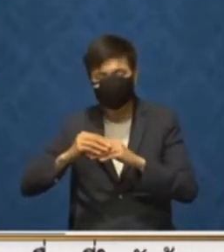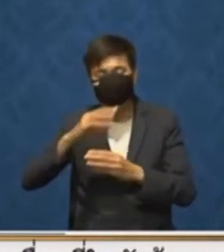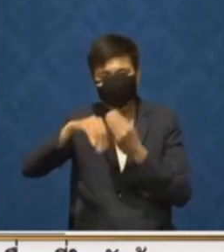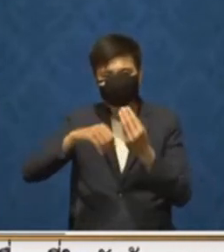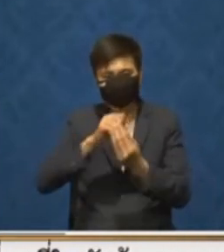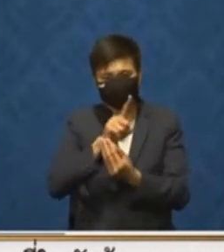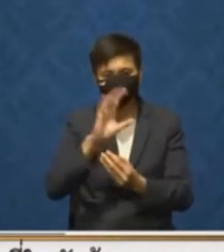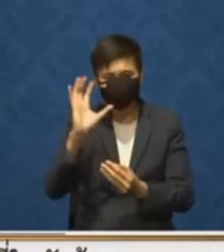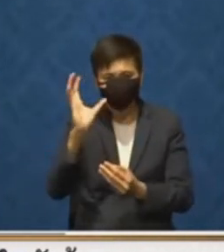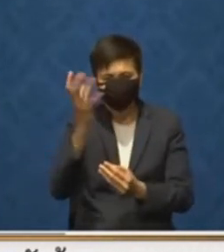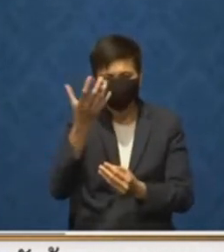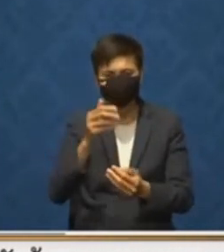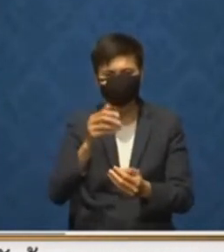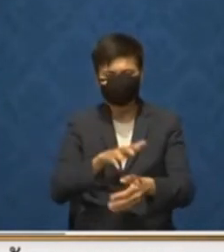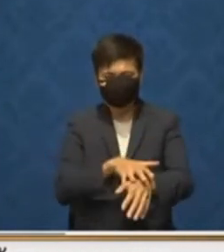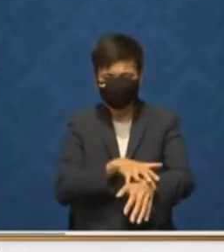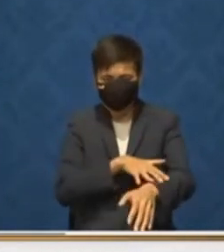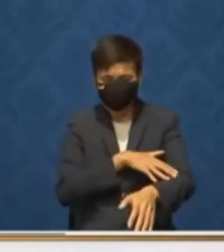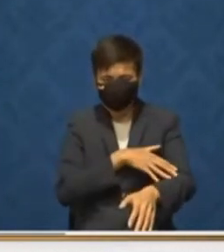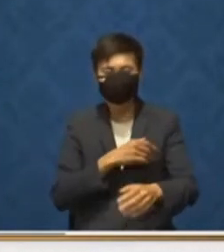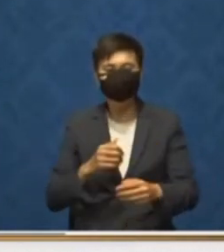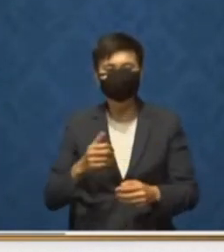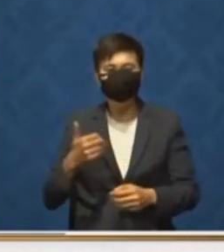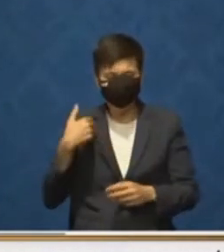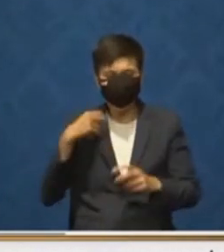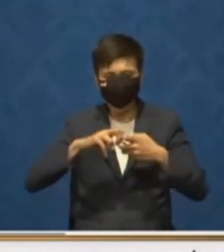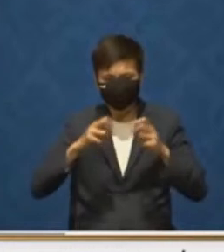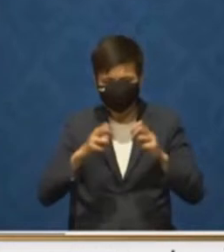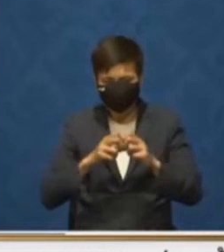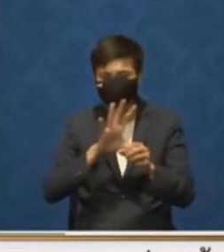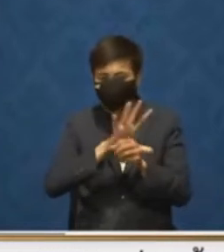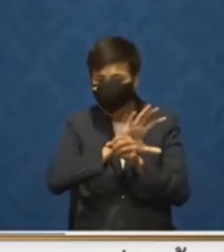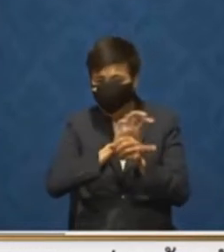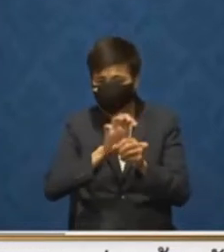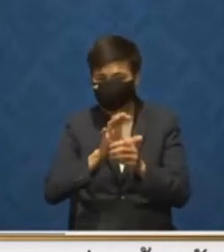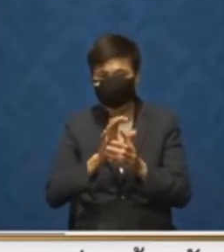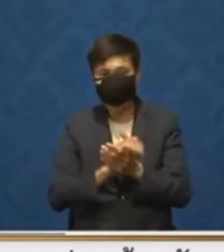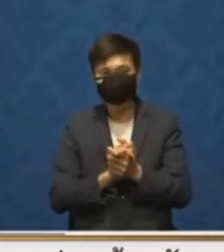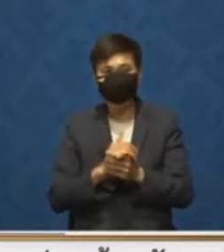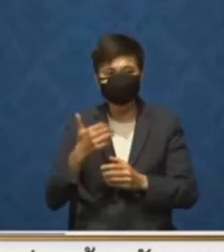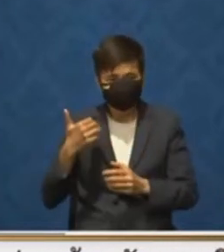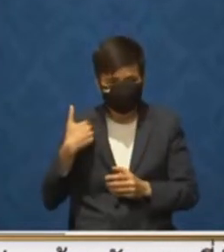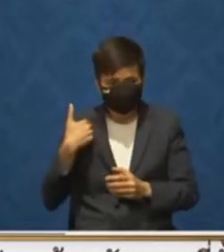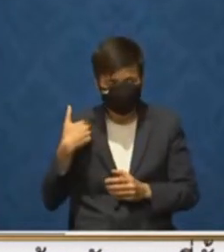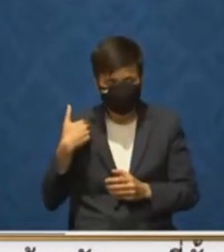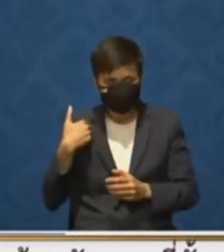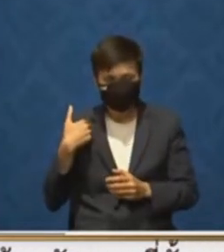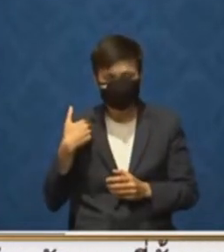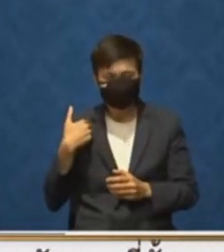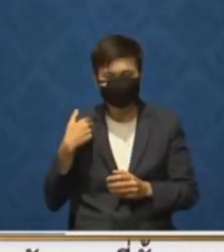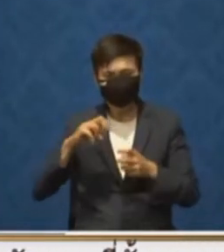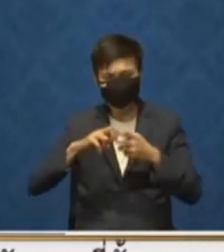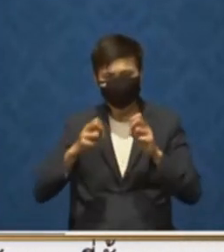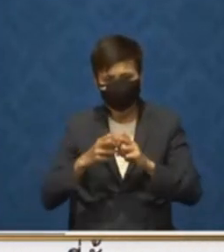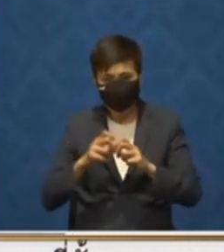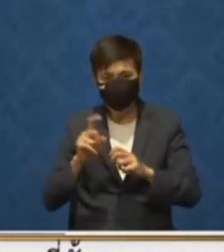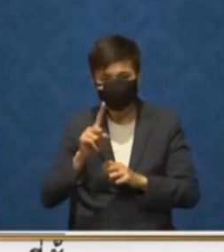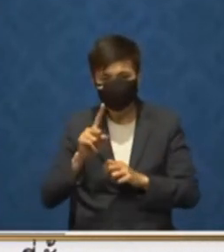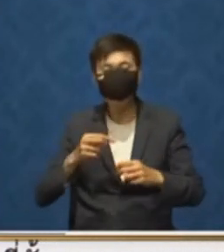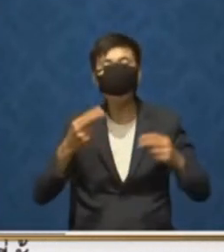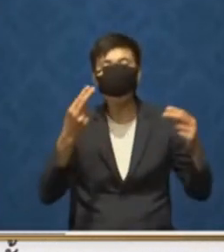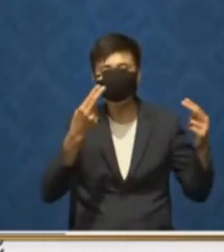ทั้งวิกฤตโคบิตและสุดท้ายเจอวิกฤตซ้ำซ้อนเข้ามาคือวิกฤติสงคราม